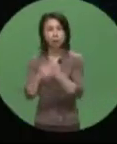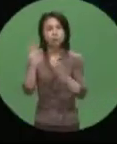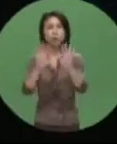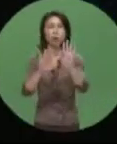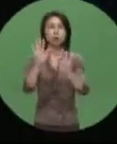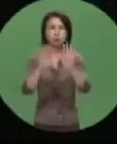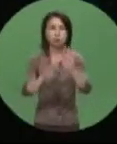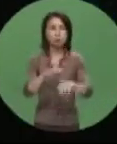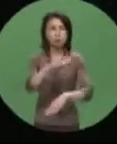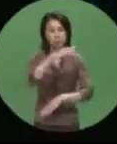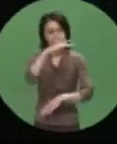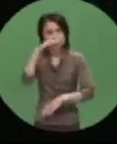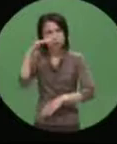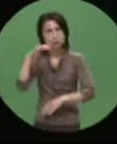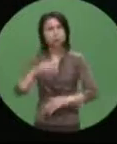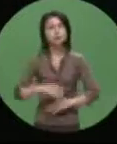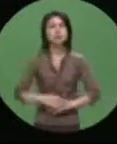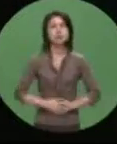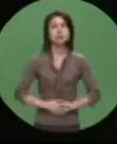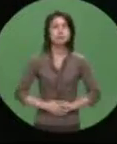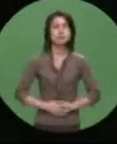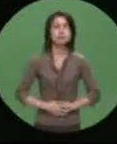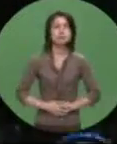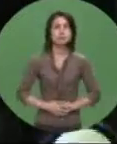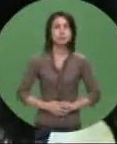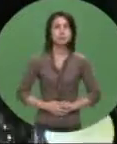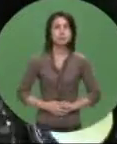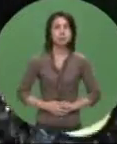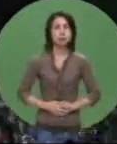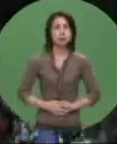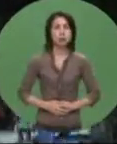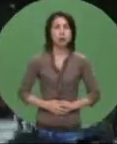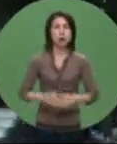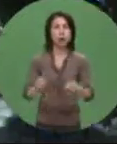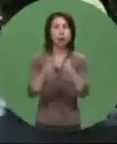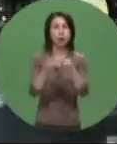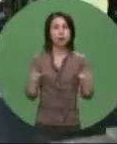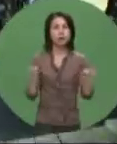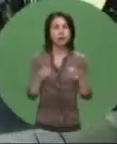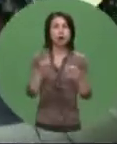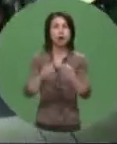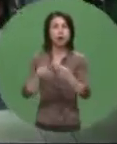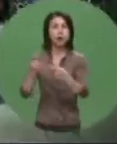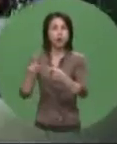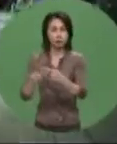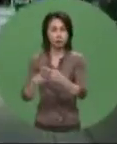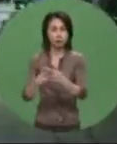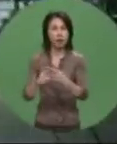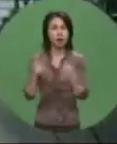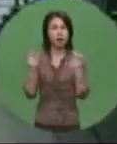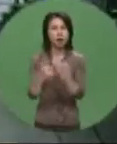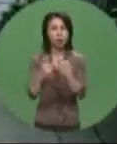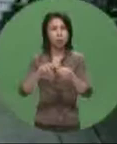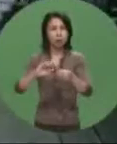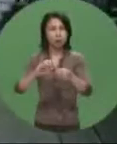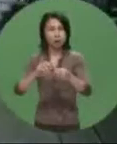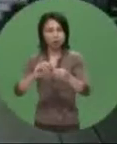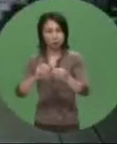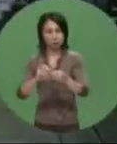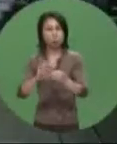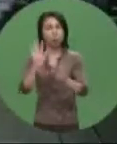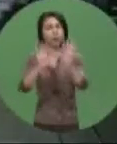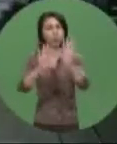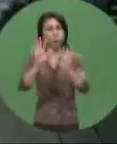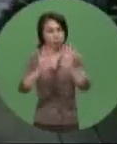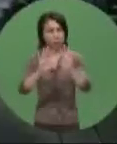様子はまさに圧巻。奏でられる音楽に合わせて変化していく大鳥居の表情と